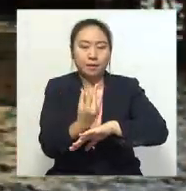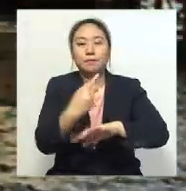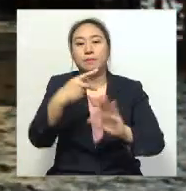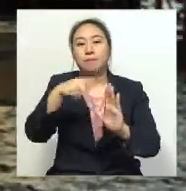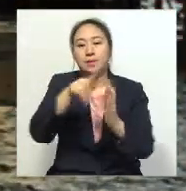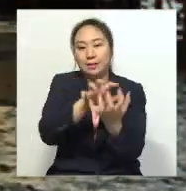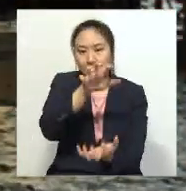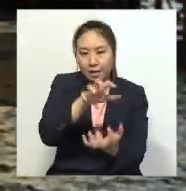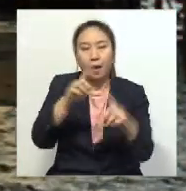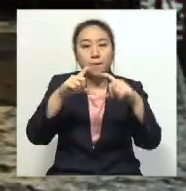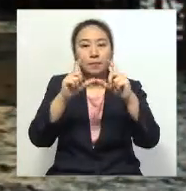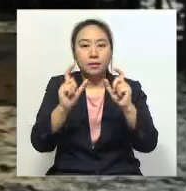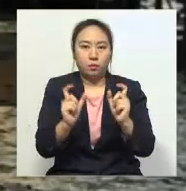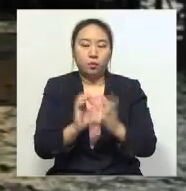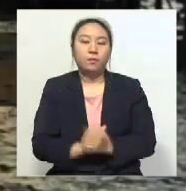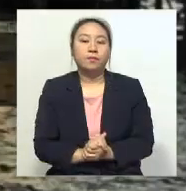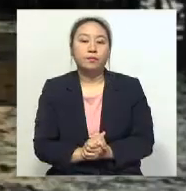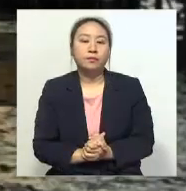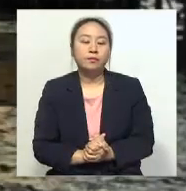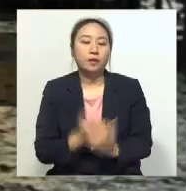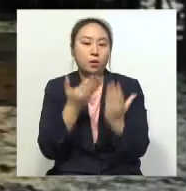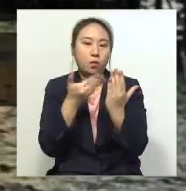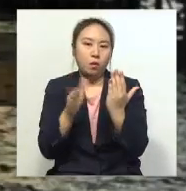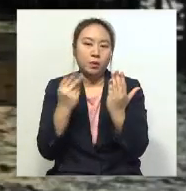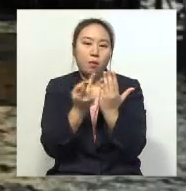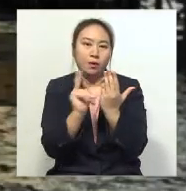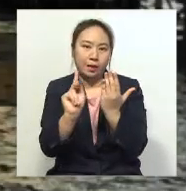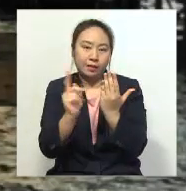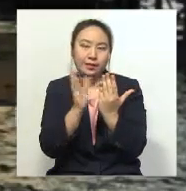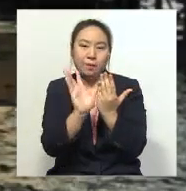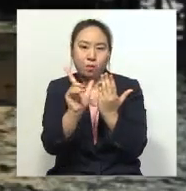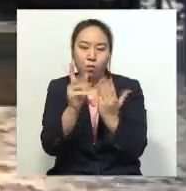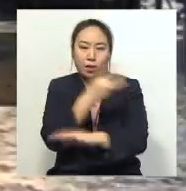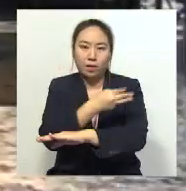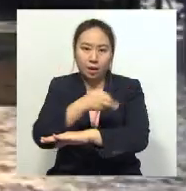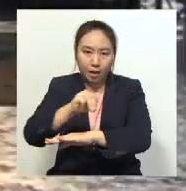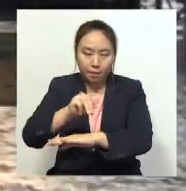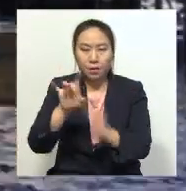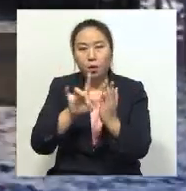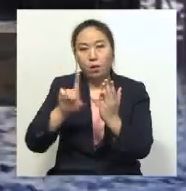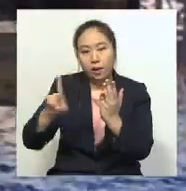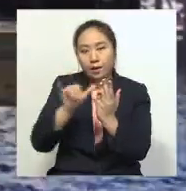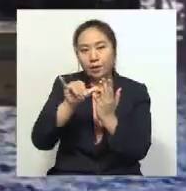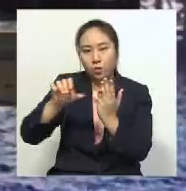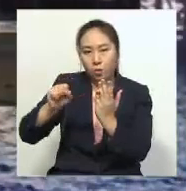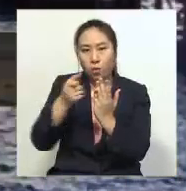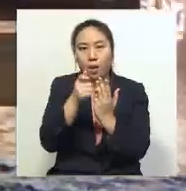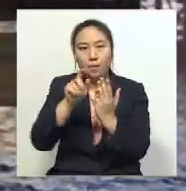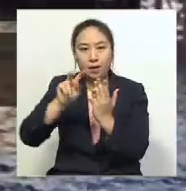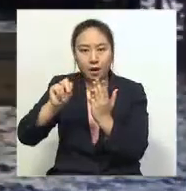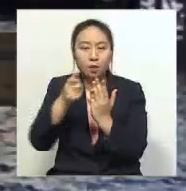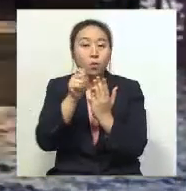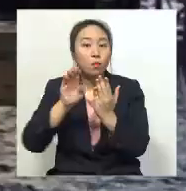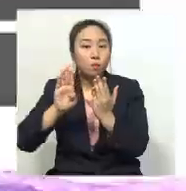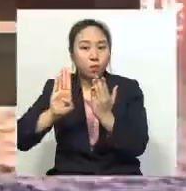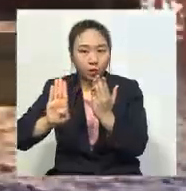จิตรเพชรชบูรณ์ภาคตะวันออกเฉียงเหนือมีที่ขอนแก่นชัยภูมิมหาสารคามร้อยเอ็ดยโสธรอำนาจเจริญ